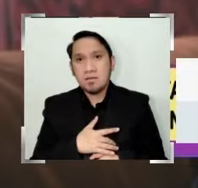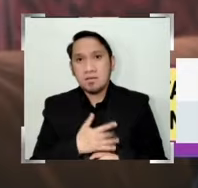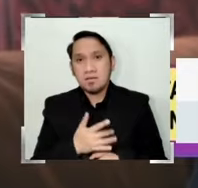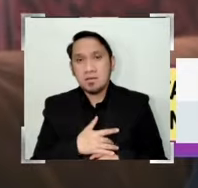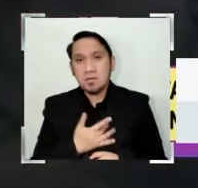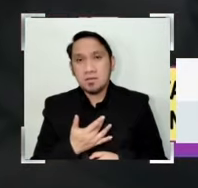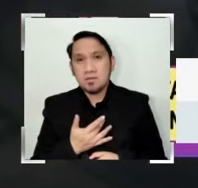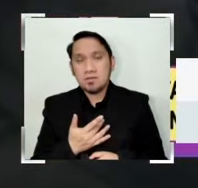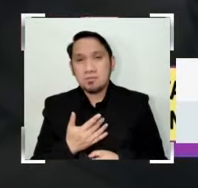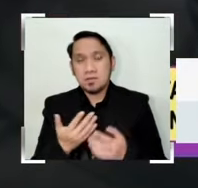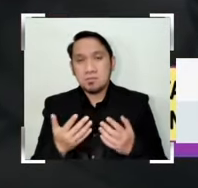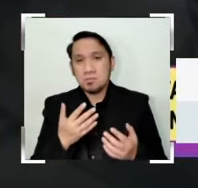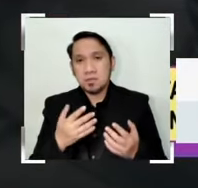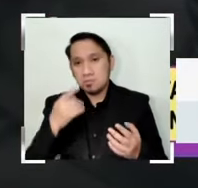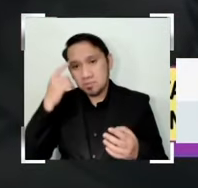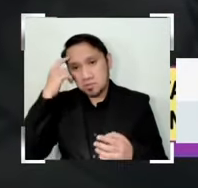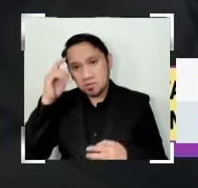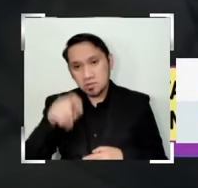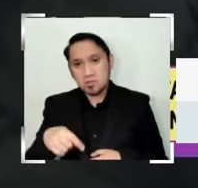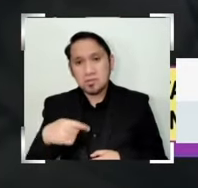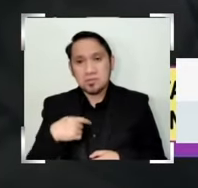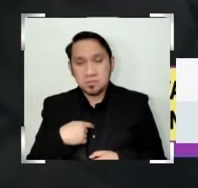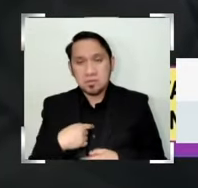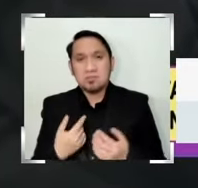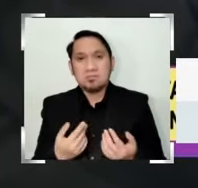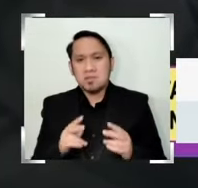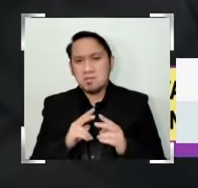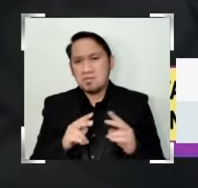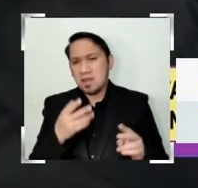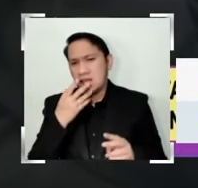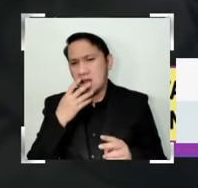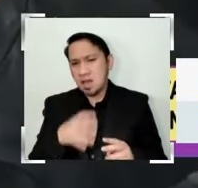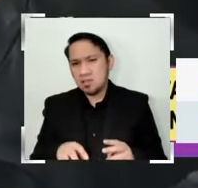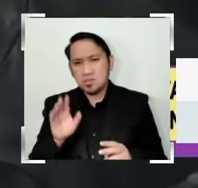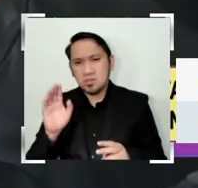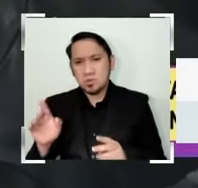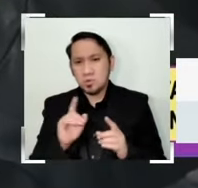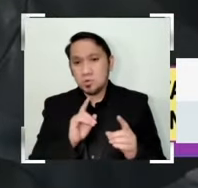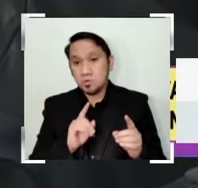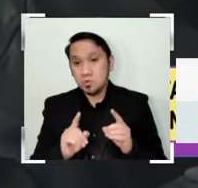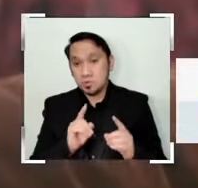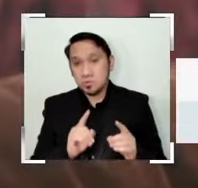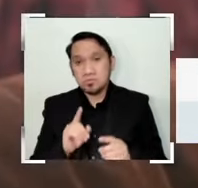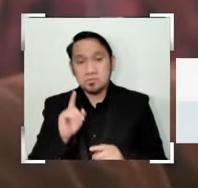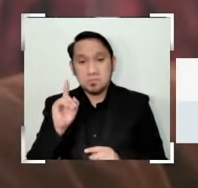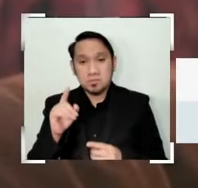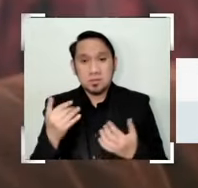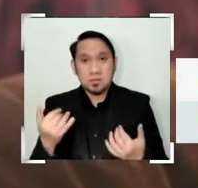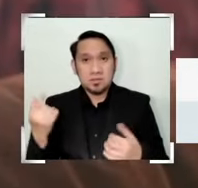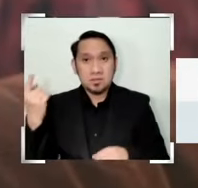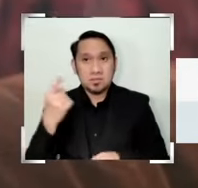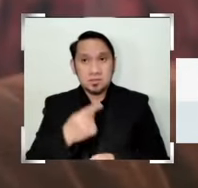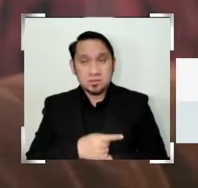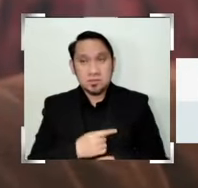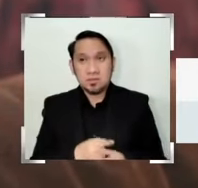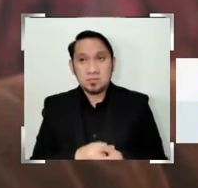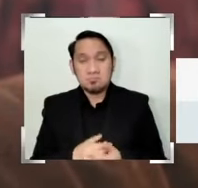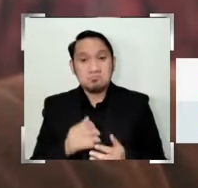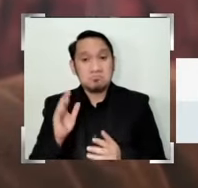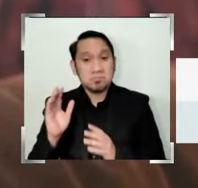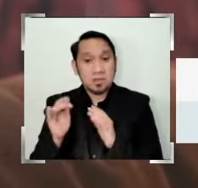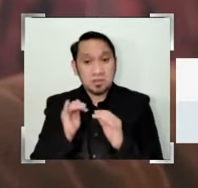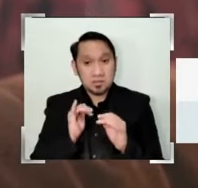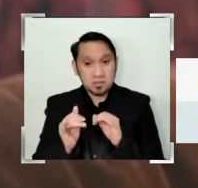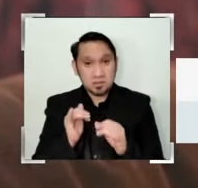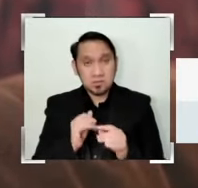misunderstood by you. Naging mainit ang latest episode ng Fast Talk with Boy Abunda ngayong araw sa one-on-one interview ni Tito Boy